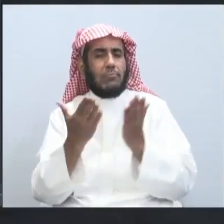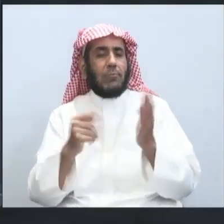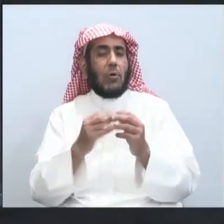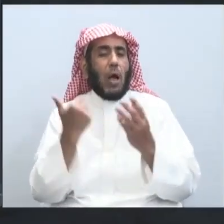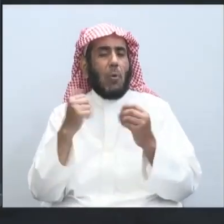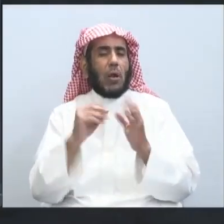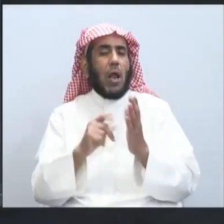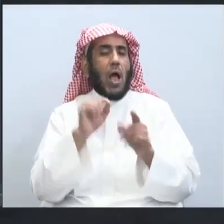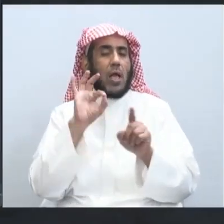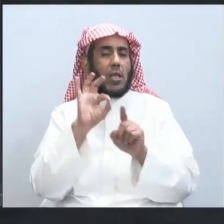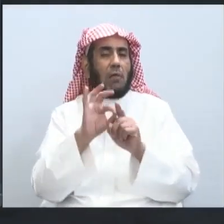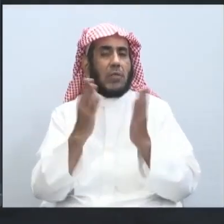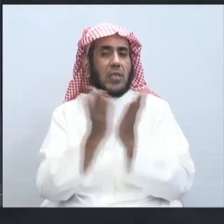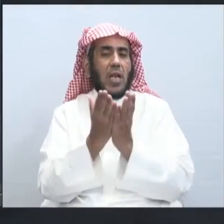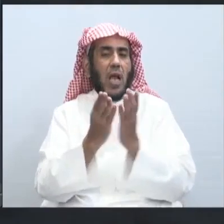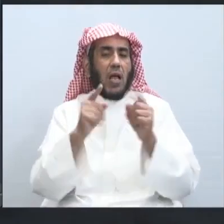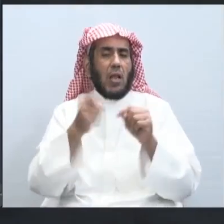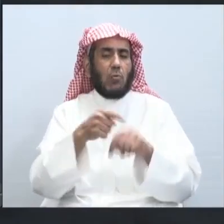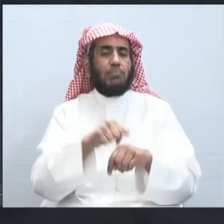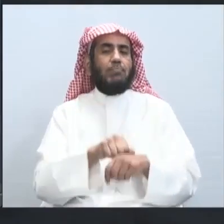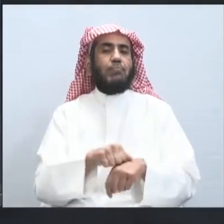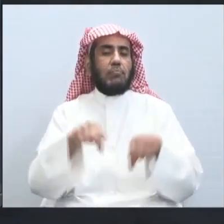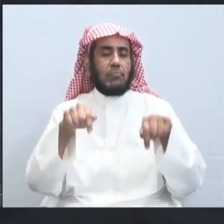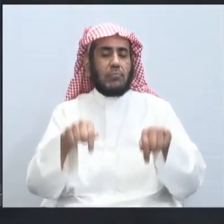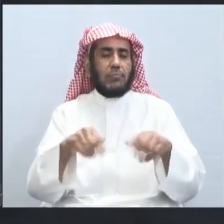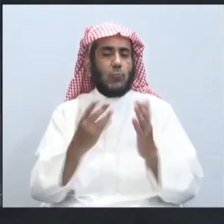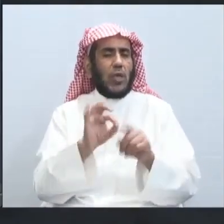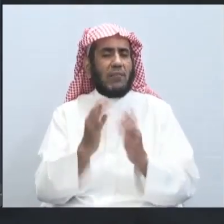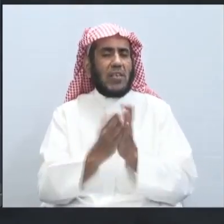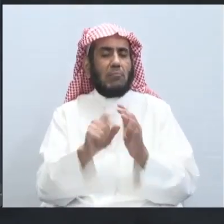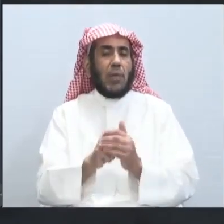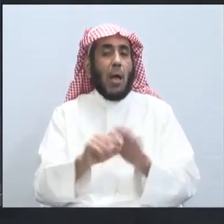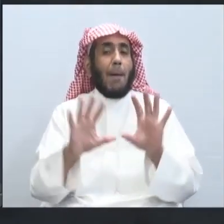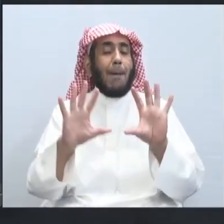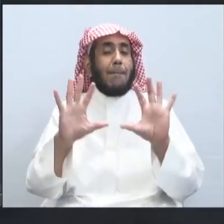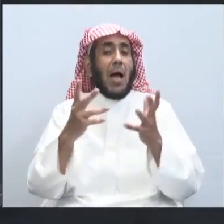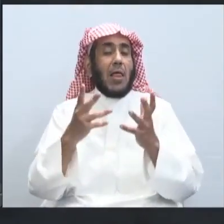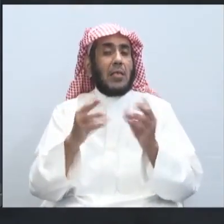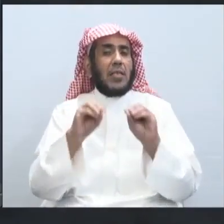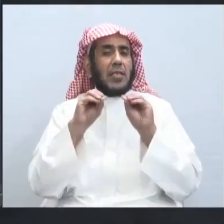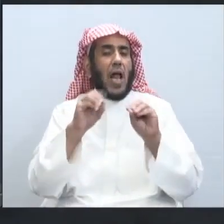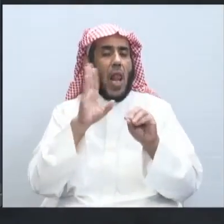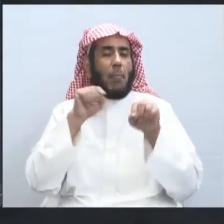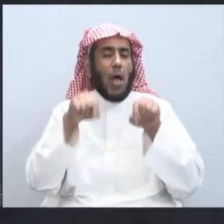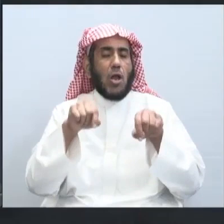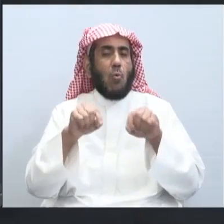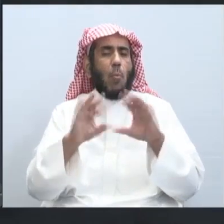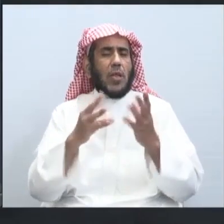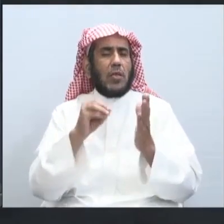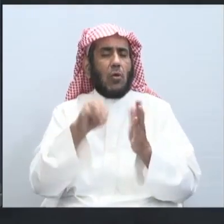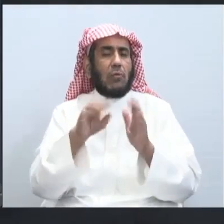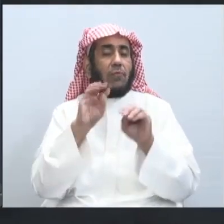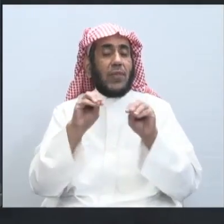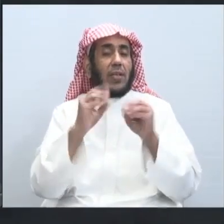نذكر اهداف درسنا لهذا اليوم ما هي ماذا سنتعلم وماذا سناخذ في